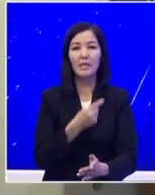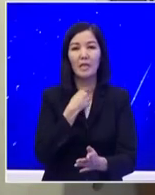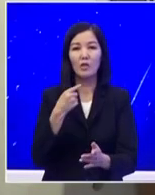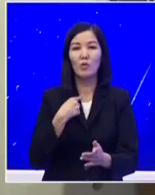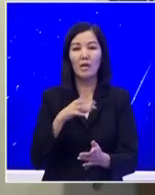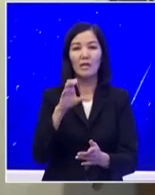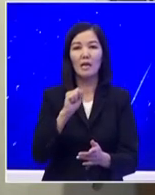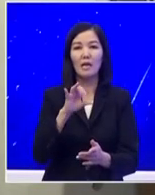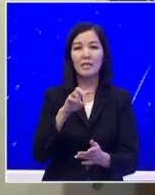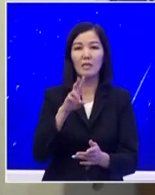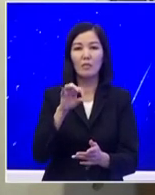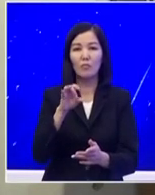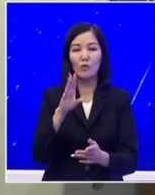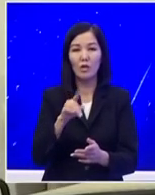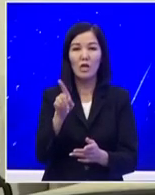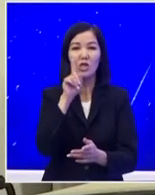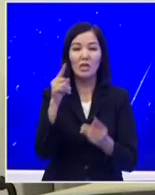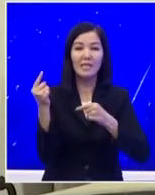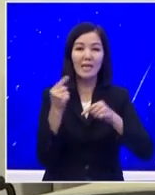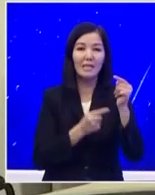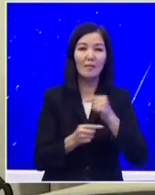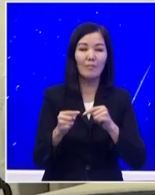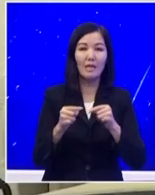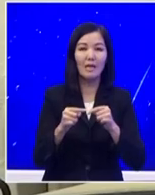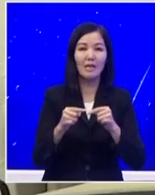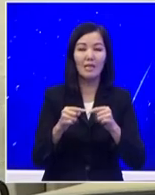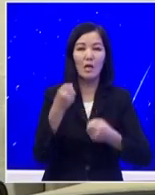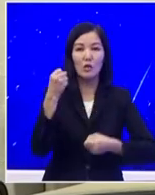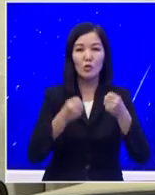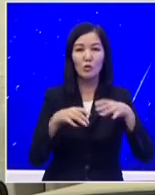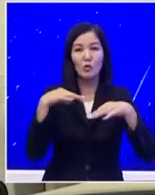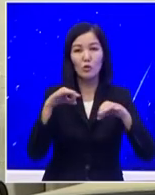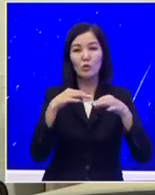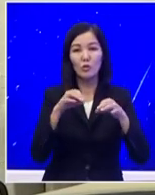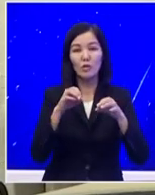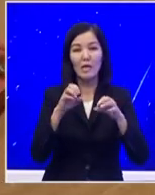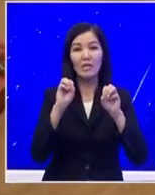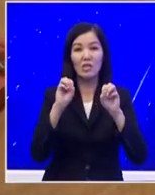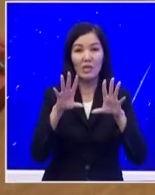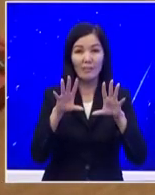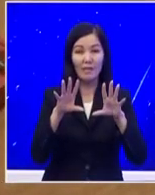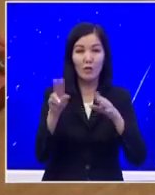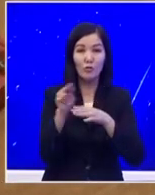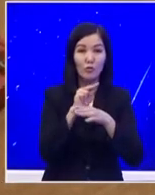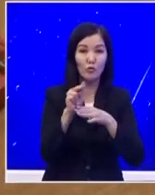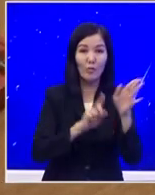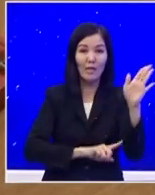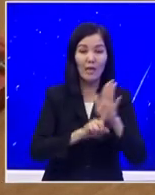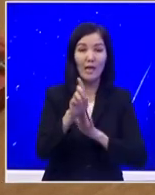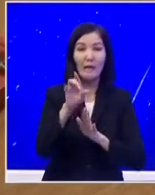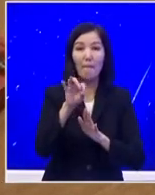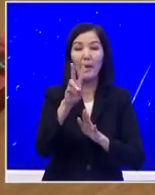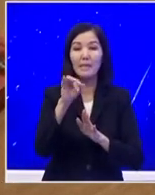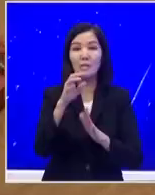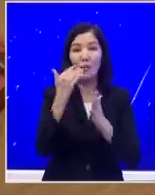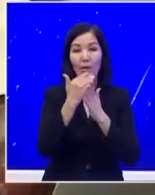Талдықорғандық Асыл Мұрат Сабыржанов жас кәсіпкер. Ол автокөліктің жарық шамдарын жөндеумен айналысады. Бұл кәсіпті ол бастау бизнес